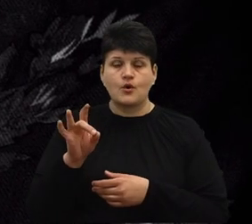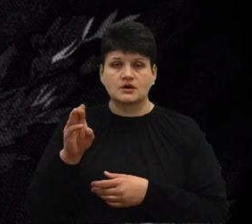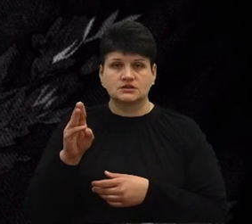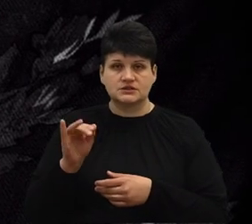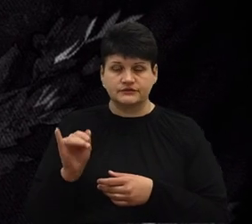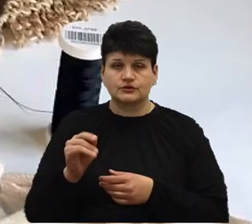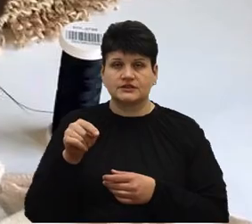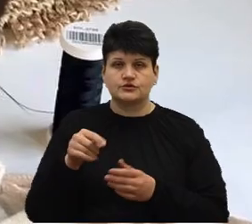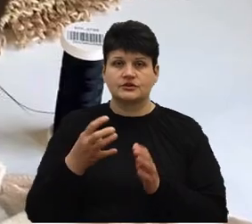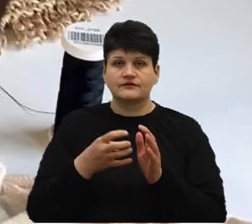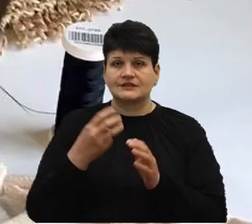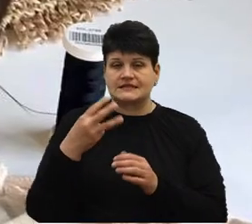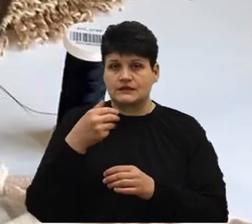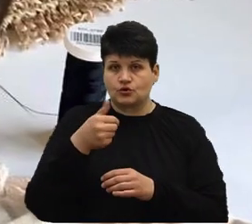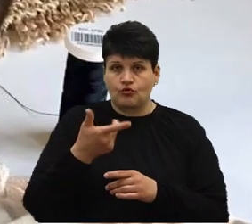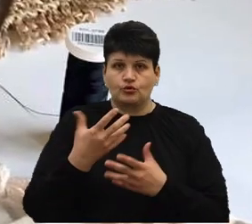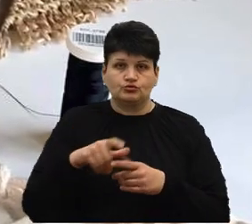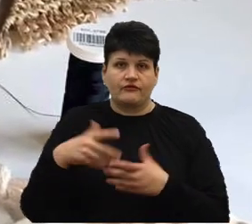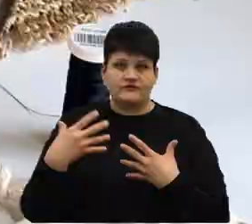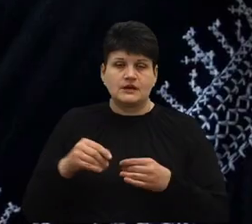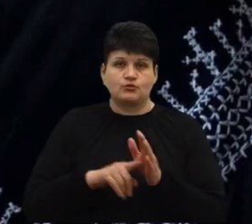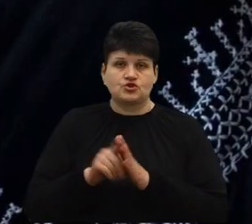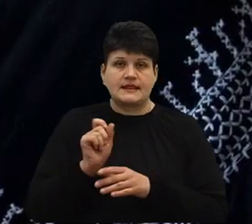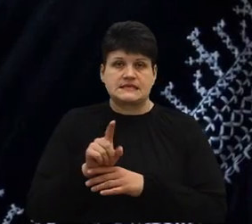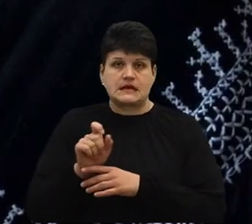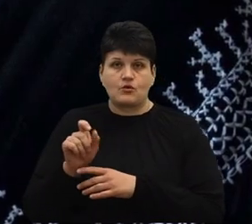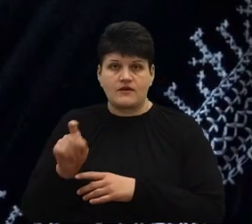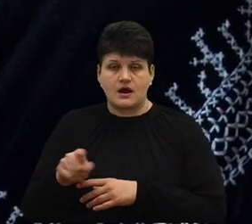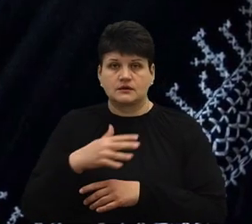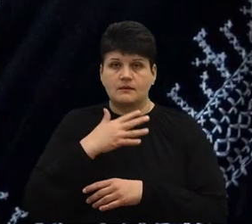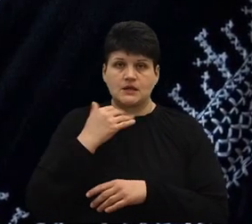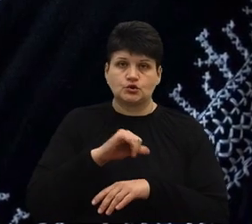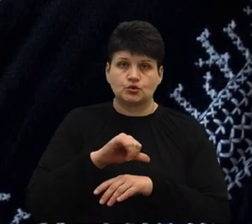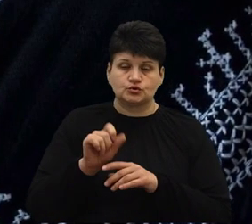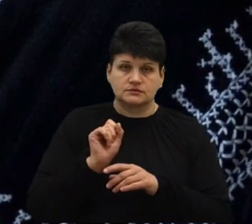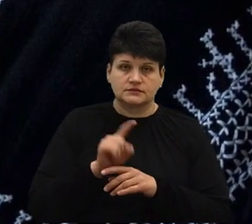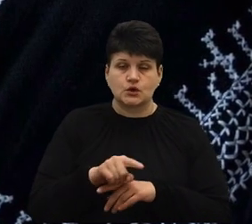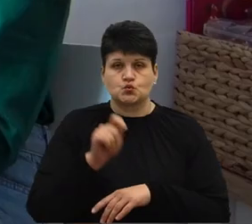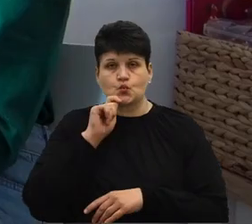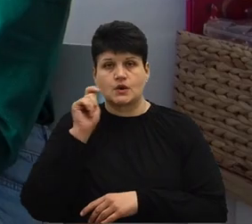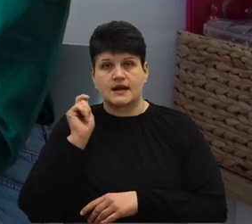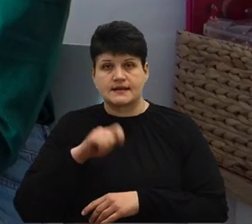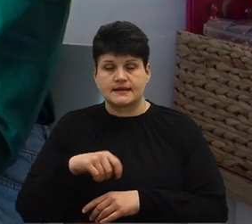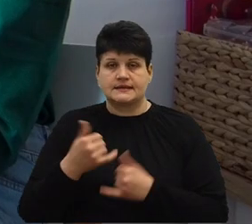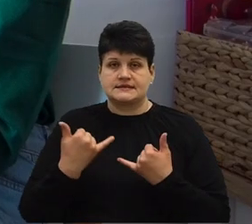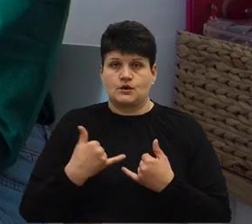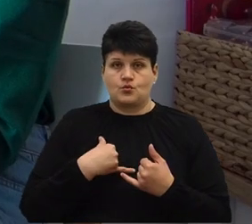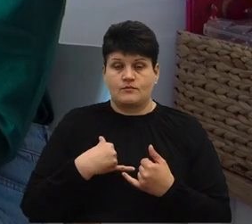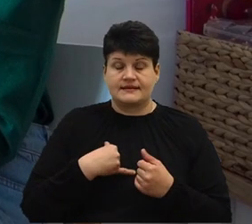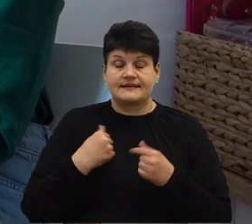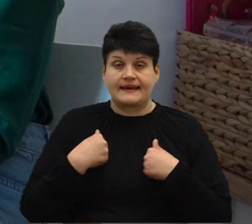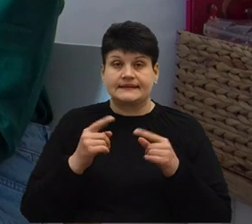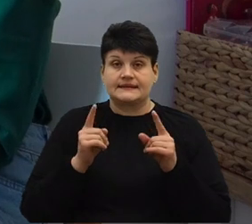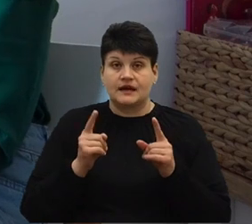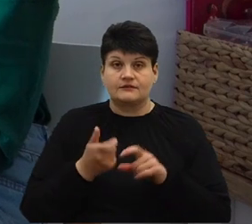1930 року люди вже почали замовляти тобто і багато за кордону із України і зараз в мене так я навіть